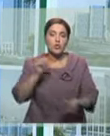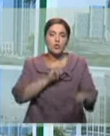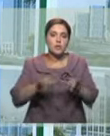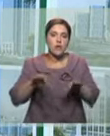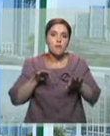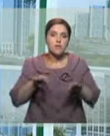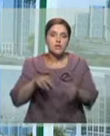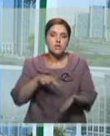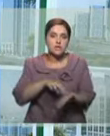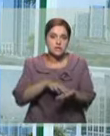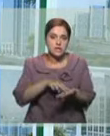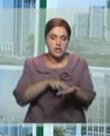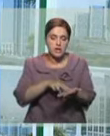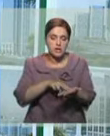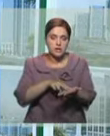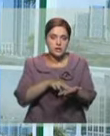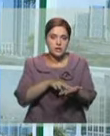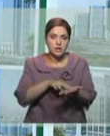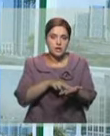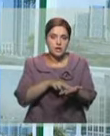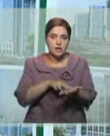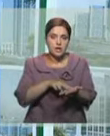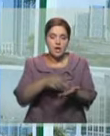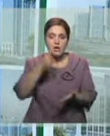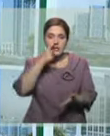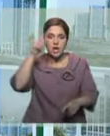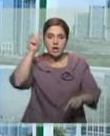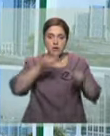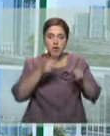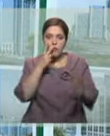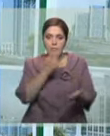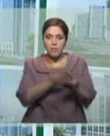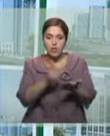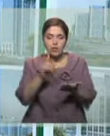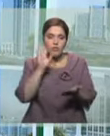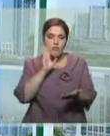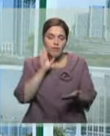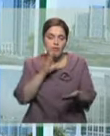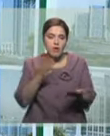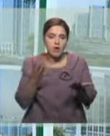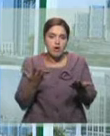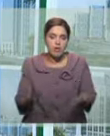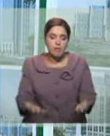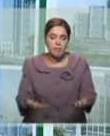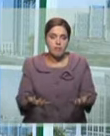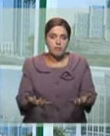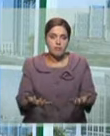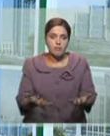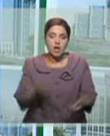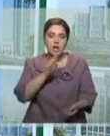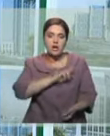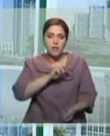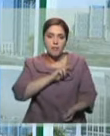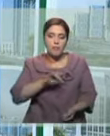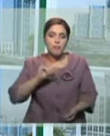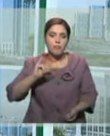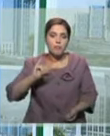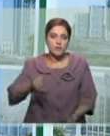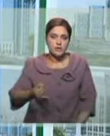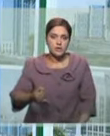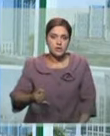обязательно. Вот недавние ливневые дожди показали, что с отводом ливневых канализаций не